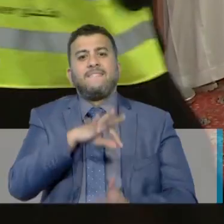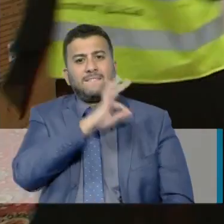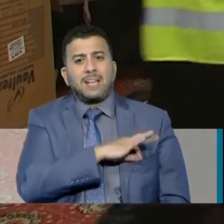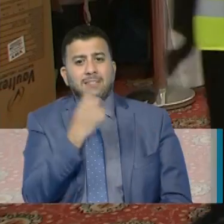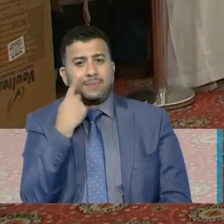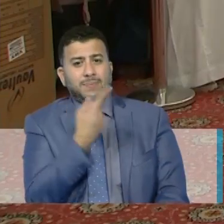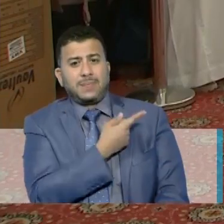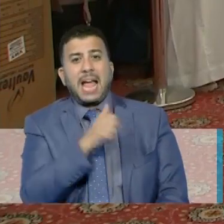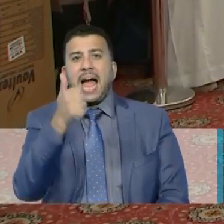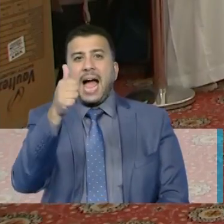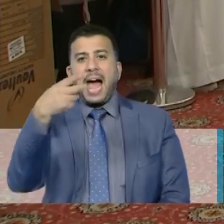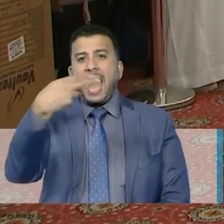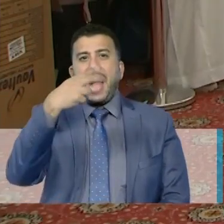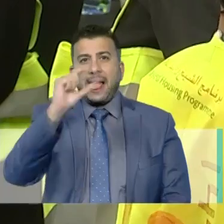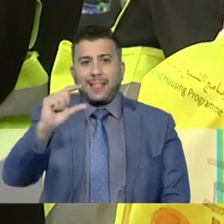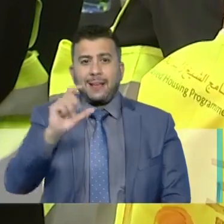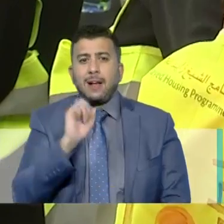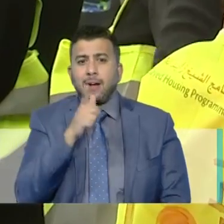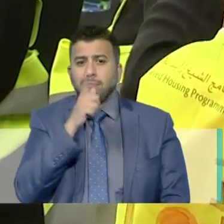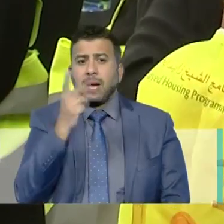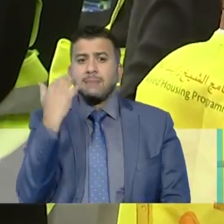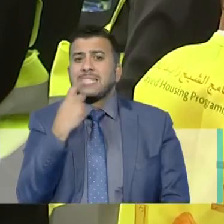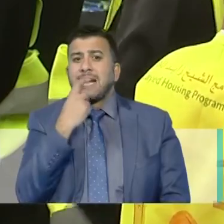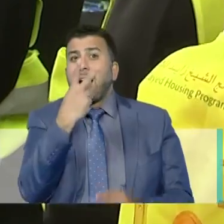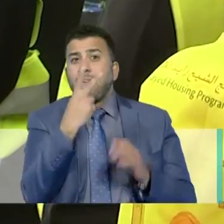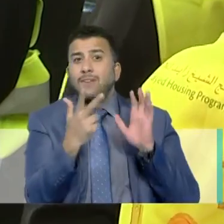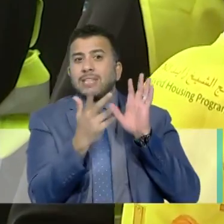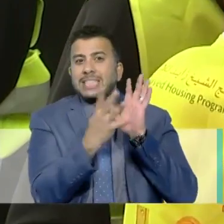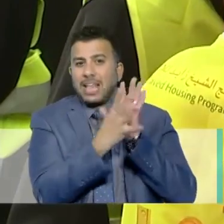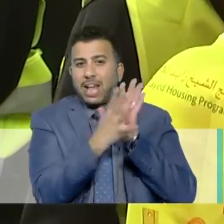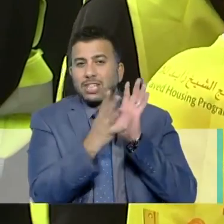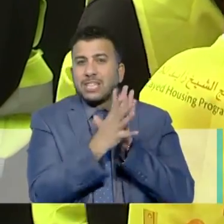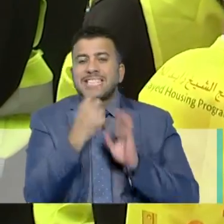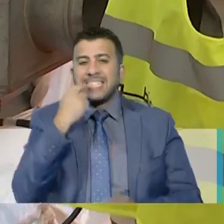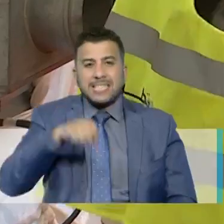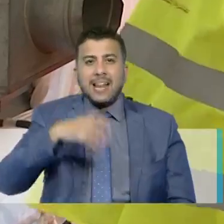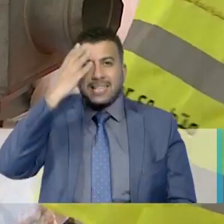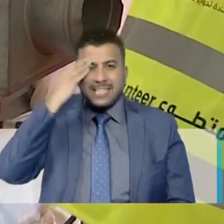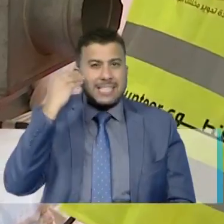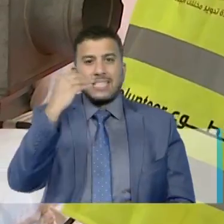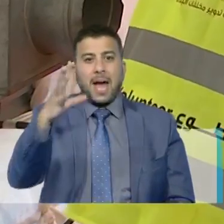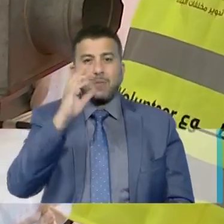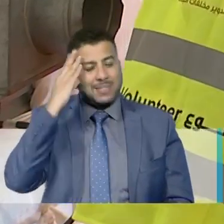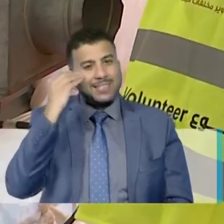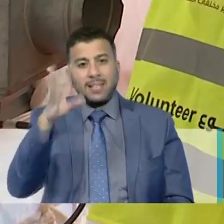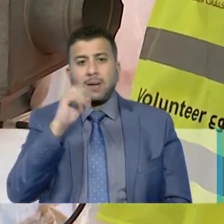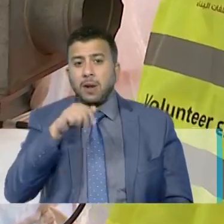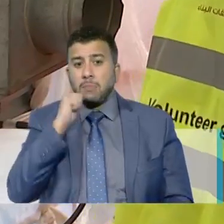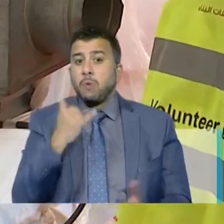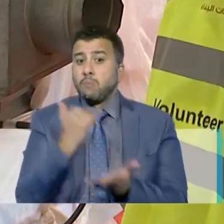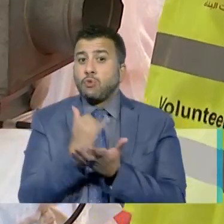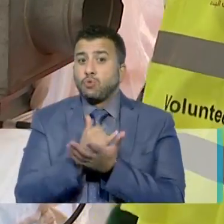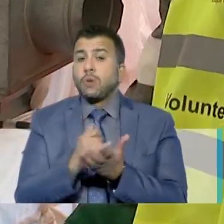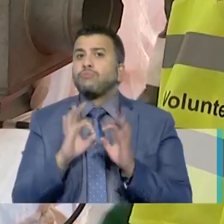المبادرة بالتزامن مع إعلان عام 2019 عاما للتسامح لتكون من بين المبادرات التي تعزز روح